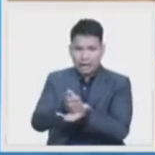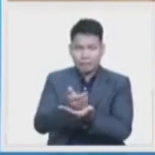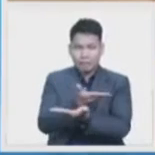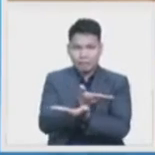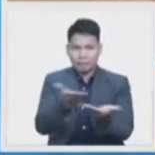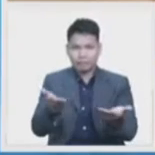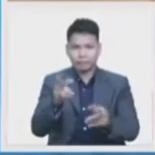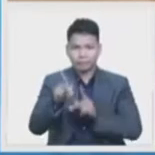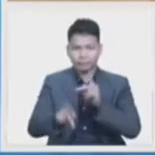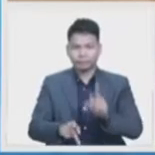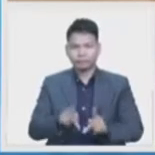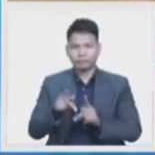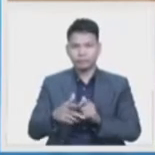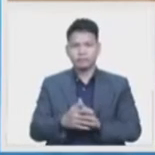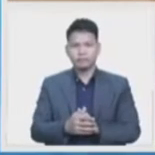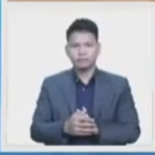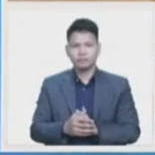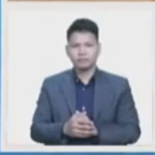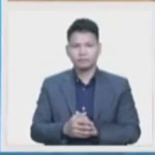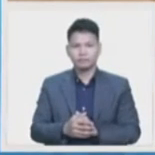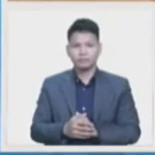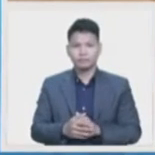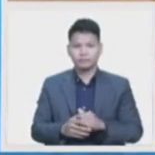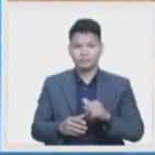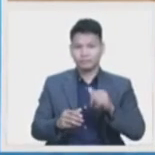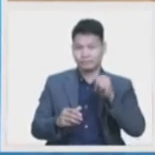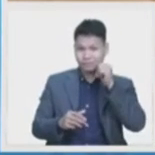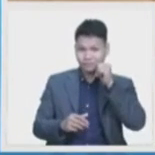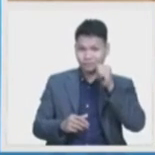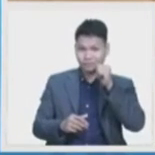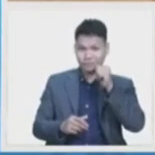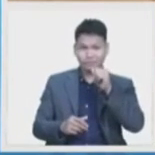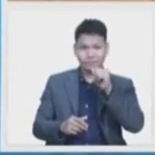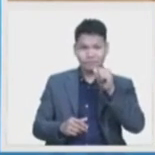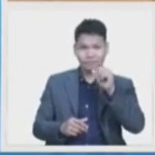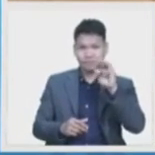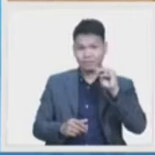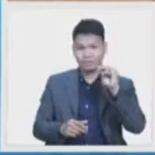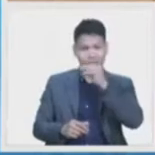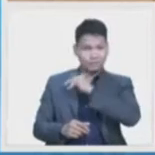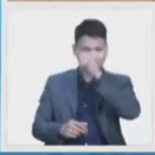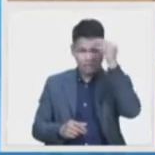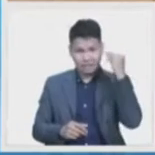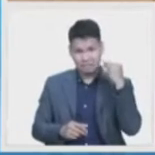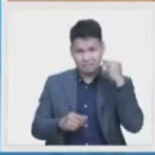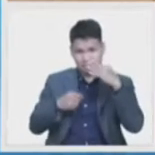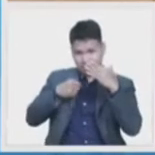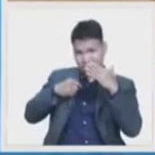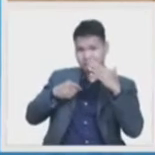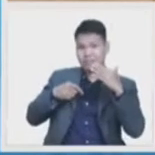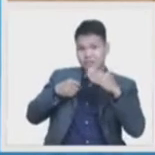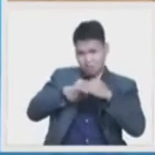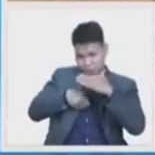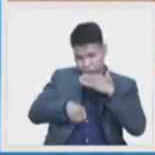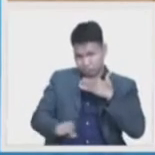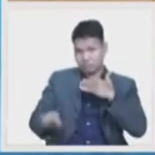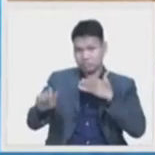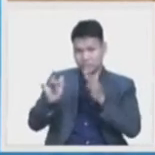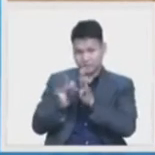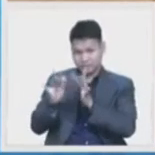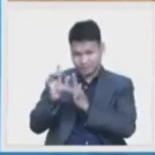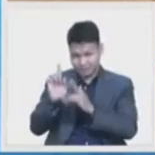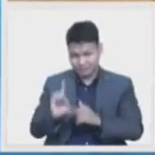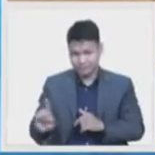When Christ was born of Mary, did he partake of Mary's nature? Unsa man ang buti pasabot niini mga